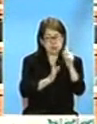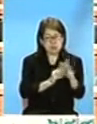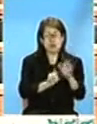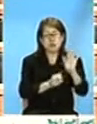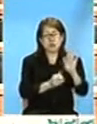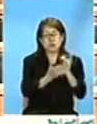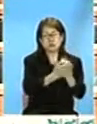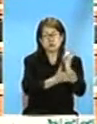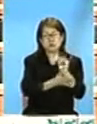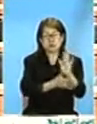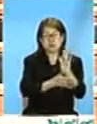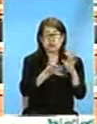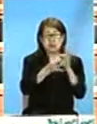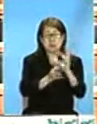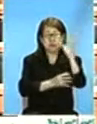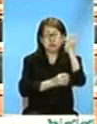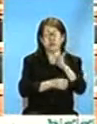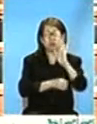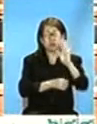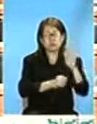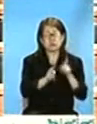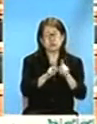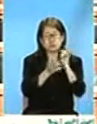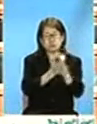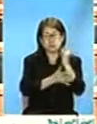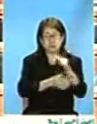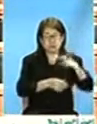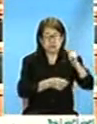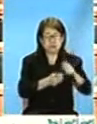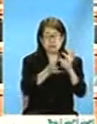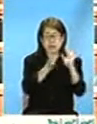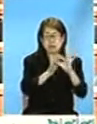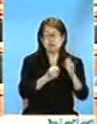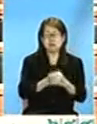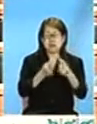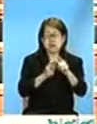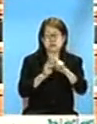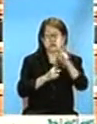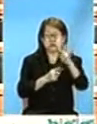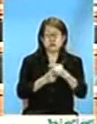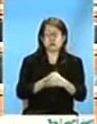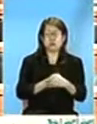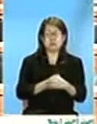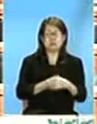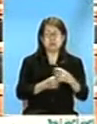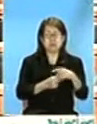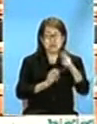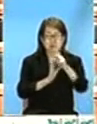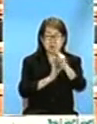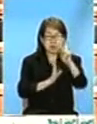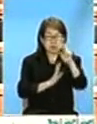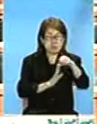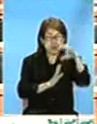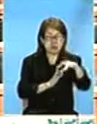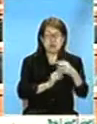องครับเป็นหลักการที่ทั่วโลกเขาทำกันไม่ก้าวก่ายกันแต่มีอีกหลักหนึ่งก็คือรัฐสภานั้น